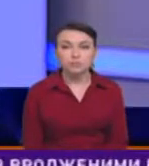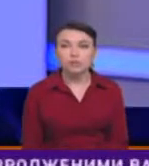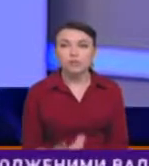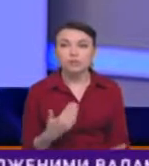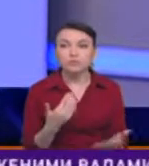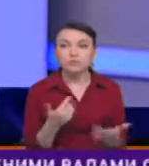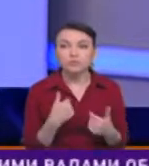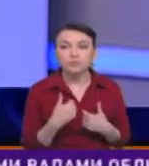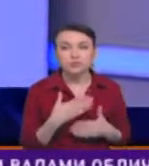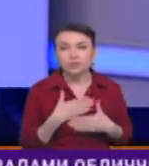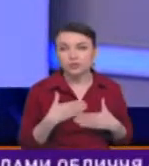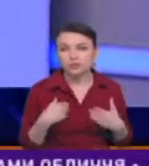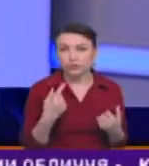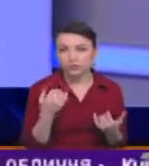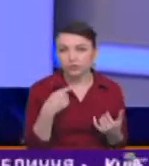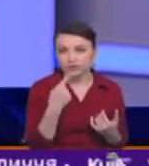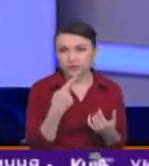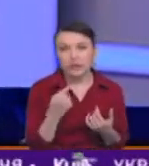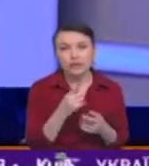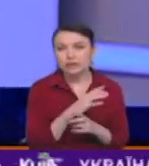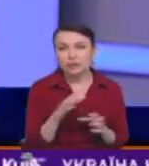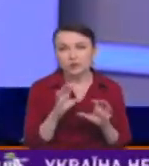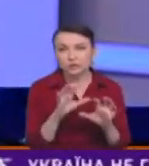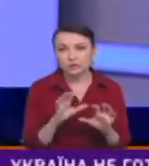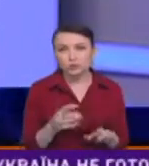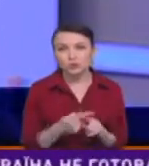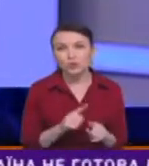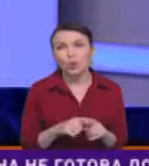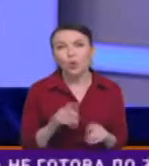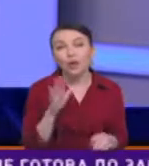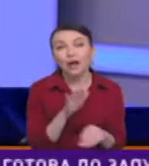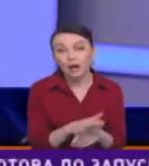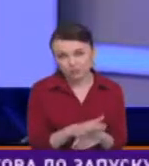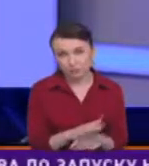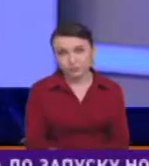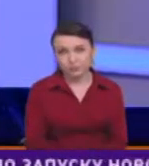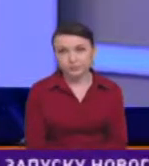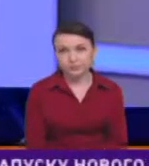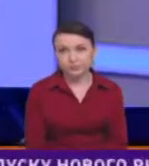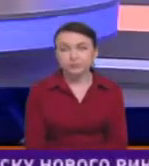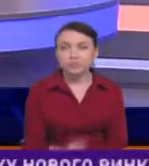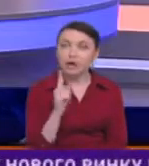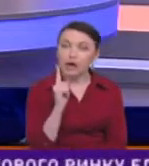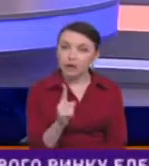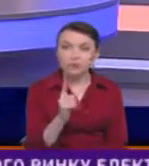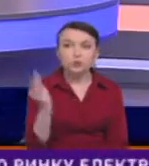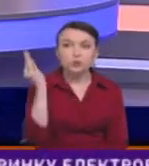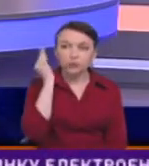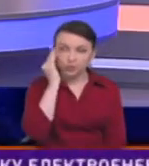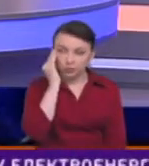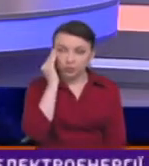уже я не хочу зараз говорити про неконституційність цього указу, я про нього говорив. Зараз ми зараз про нього говорив майже. Так. Але з точки